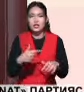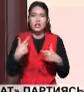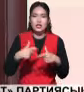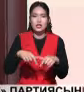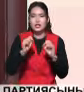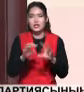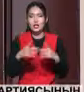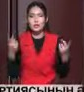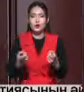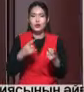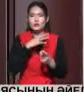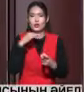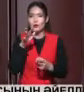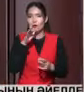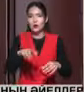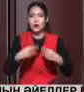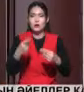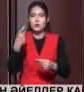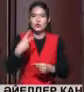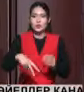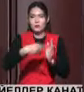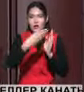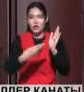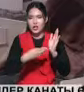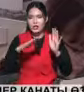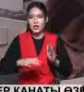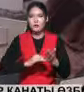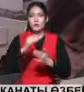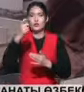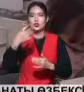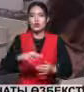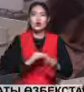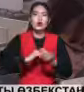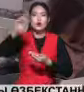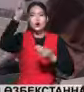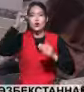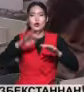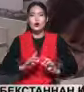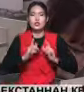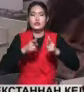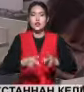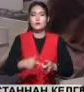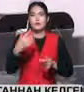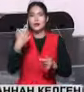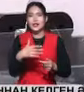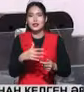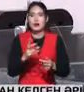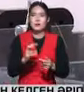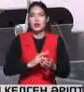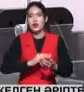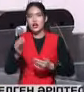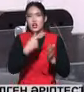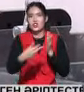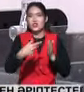тапсыруға әдеттегідей 4 сағат беріледі. 120 сұрақ, жоғары бал 140. Жоғары оқу орнына түсу үшін кемінде 50 бал жинау керек. Ал шығармашылық